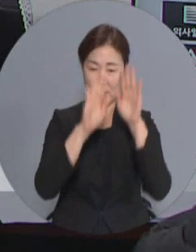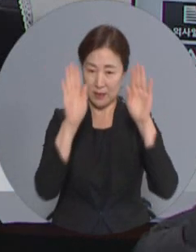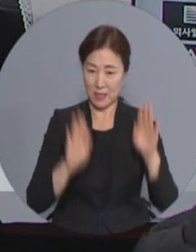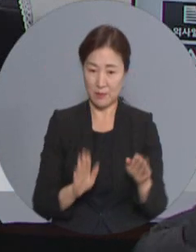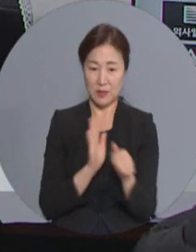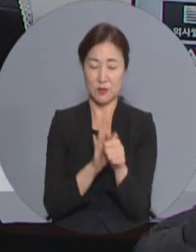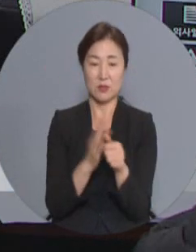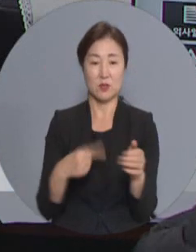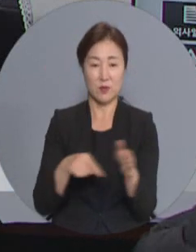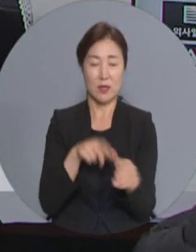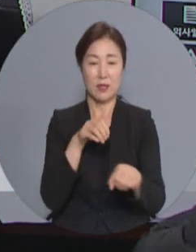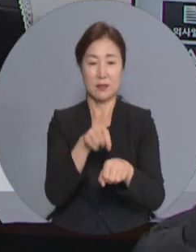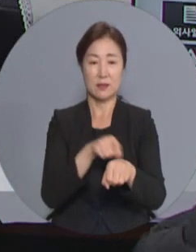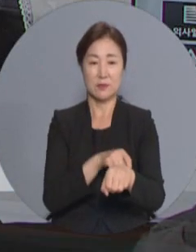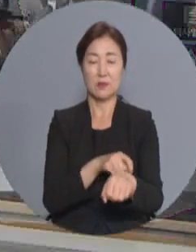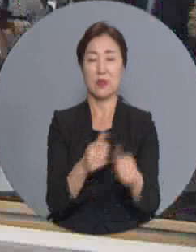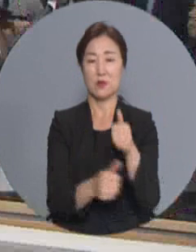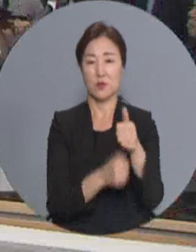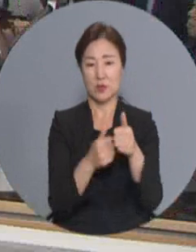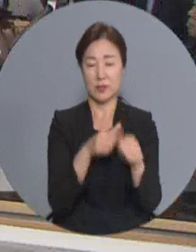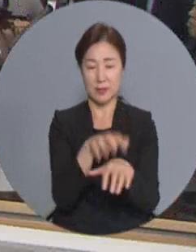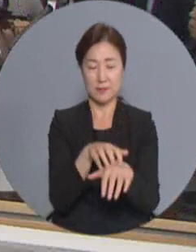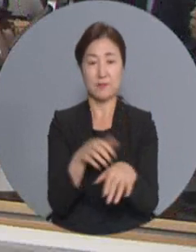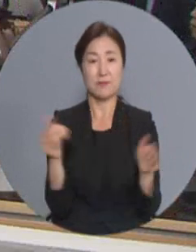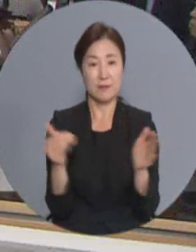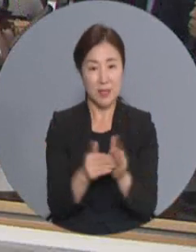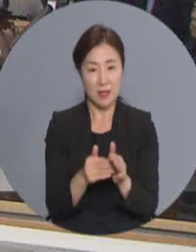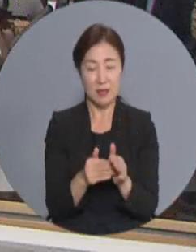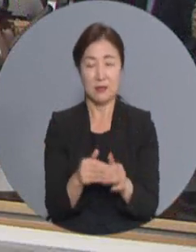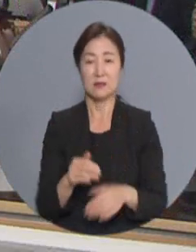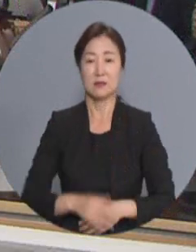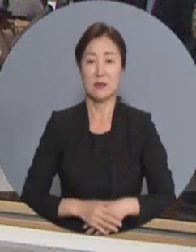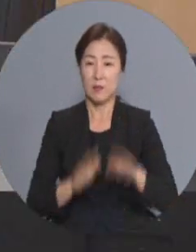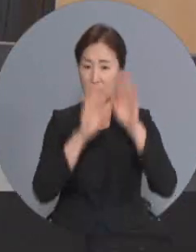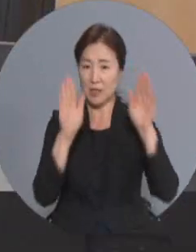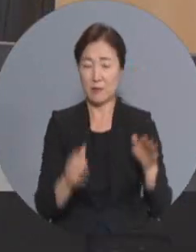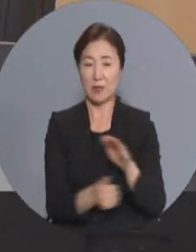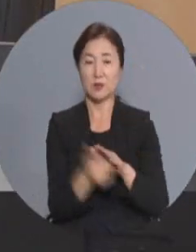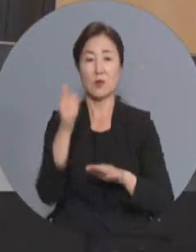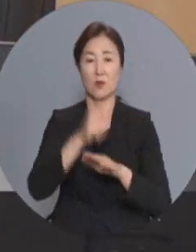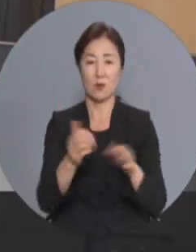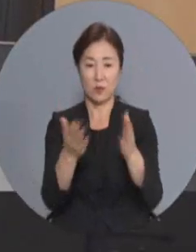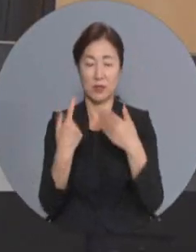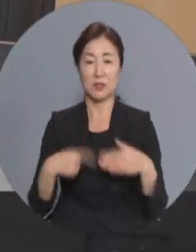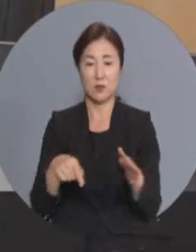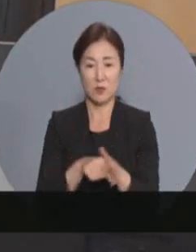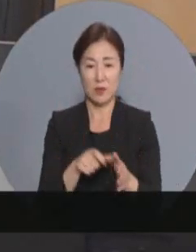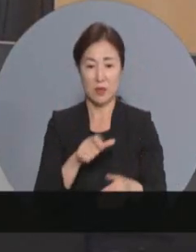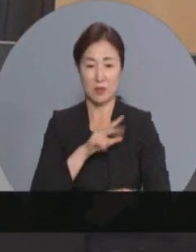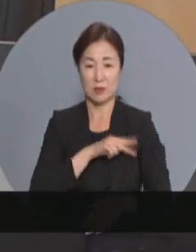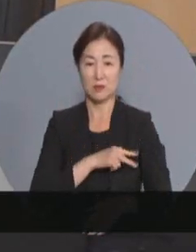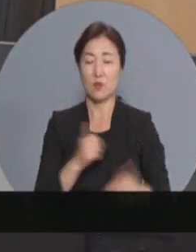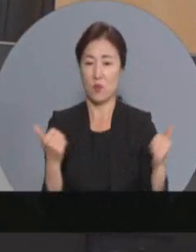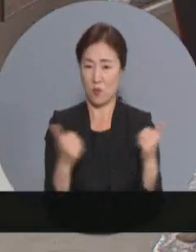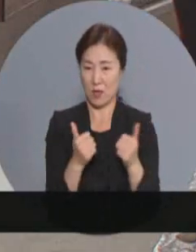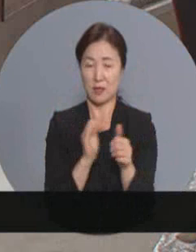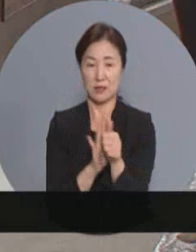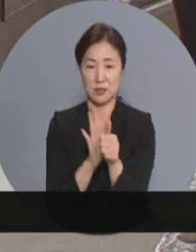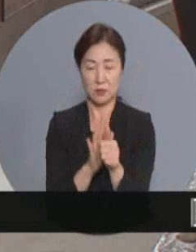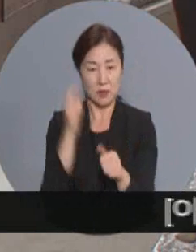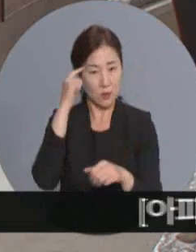특별위원회를 구성했습니다 선 박람회 특위는 박람회 성공 개최를 위해 의회 차원의 지원 방안을